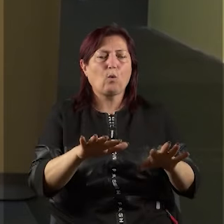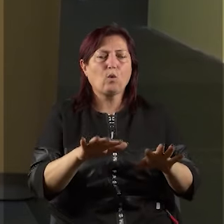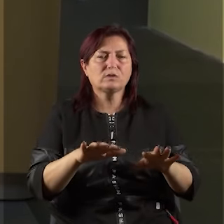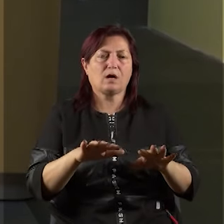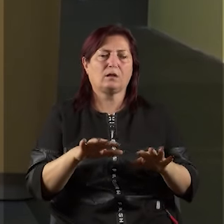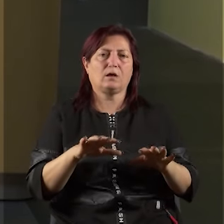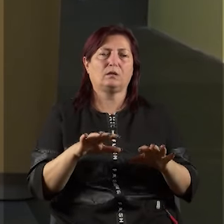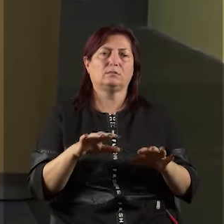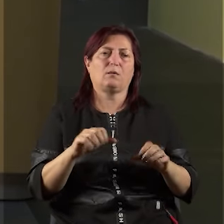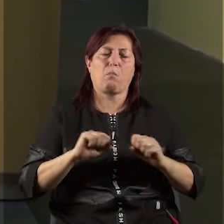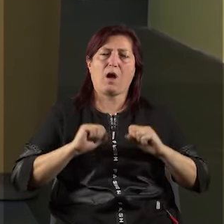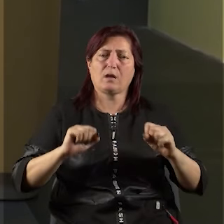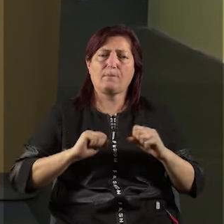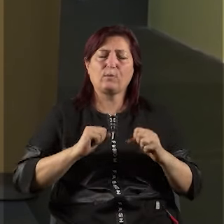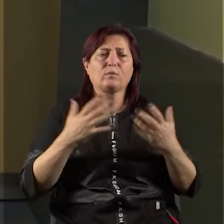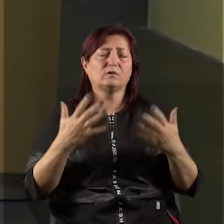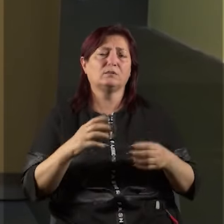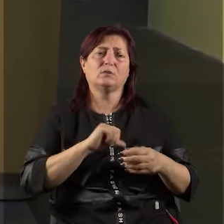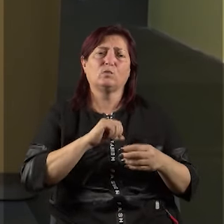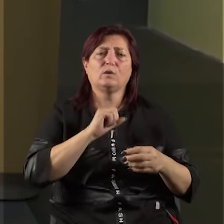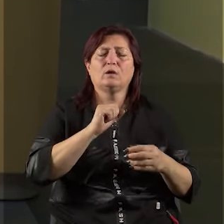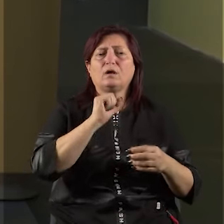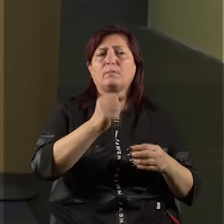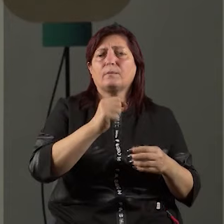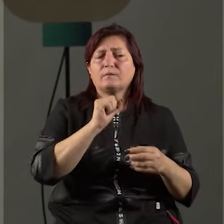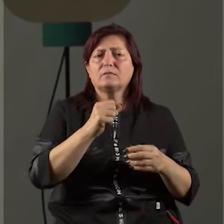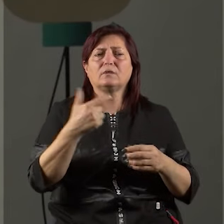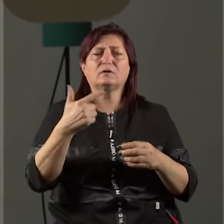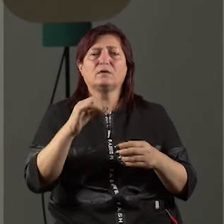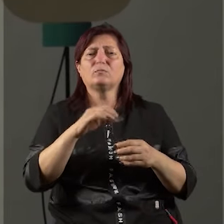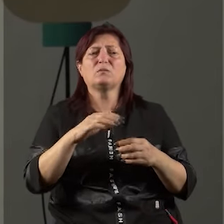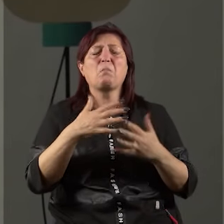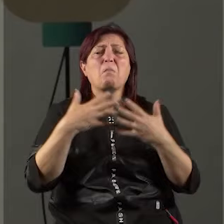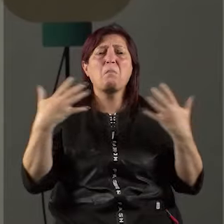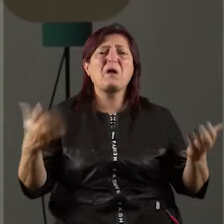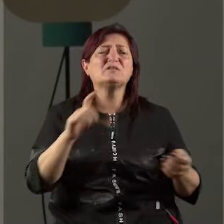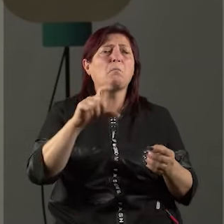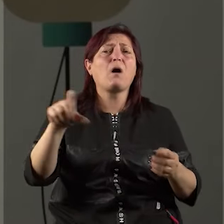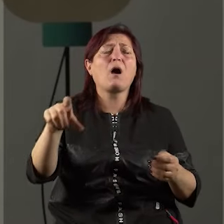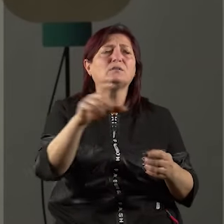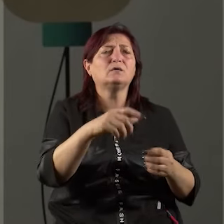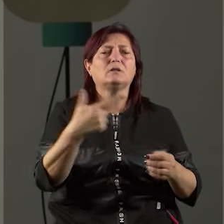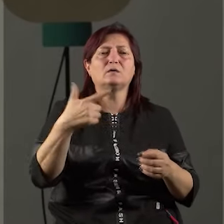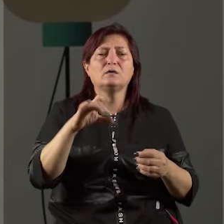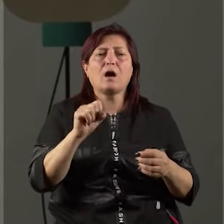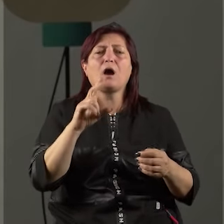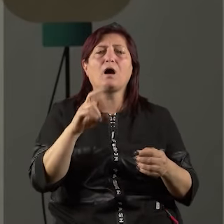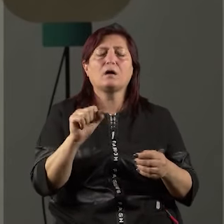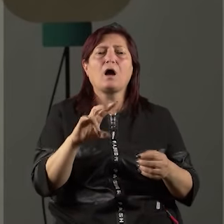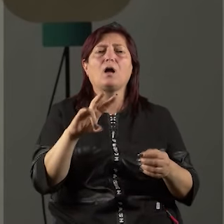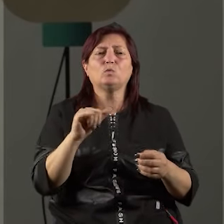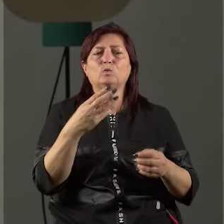եւ բանասիրության, մեծ մասը ժամանակից գրականություն չի կարդում, ես զարմանում եմ ինստիտուտներում